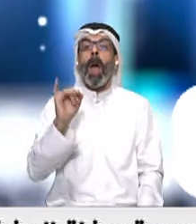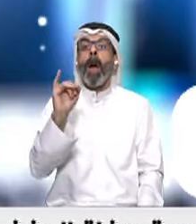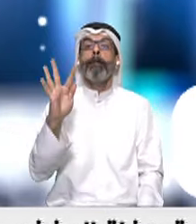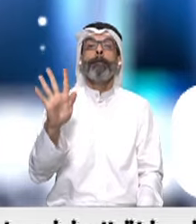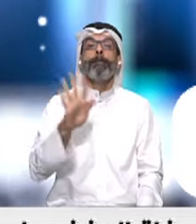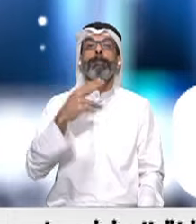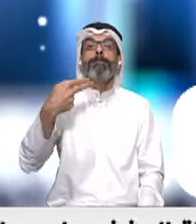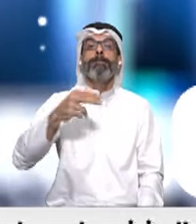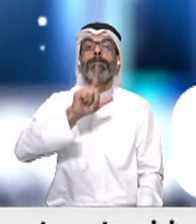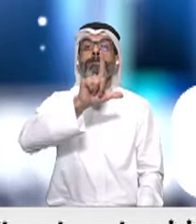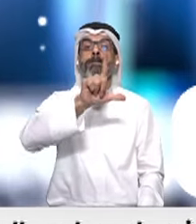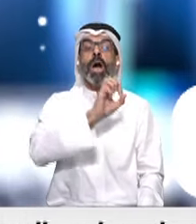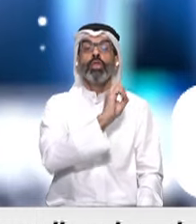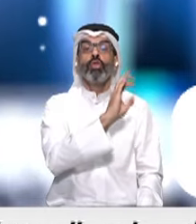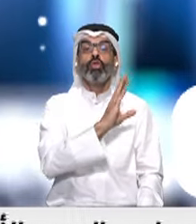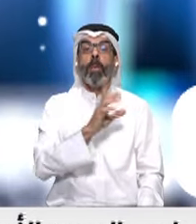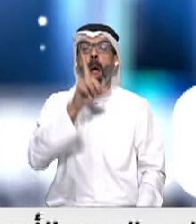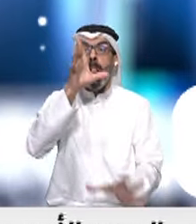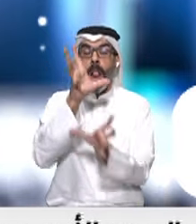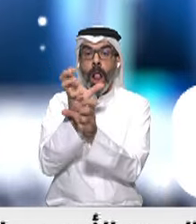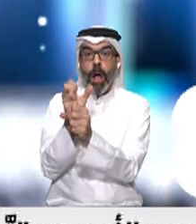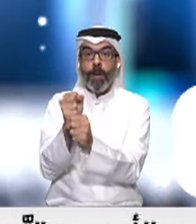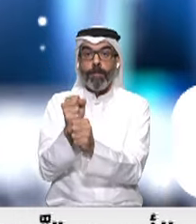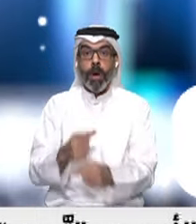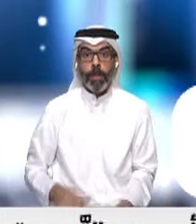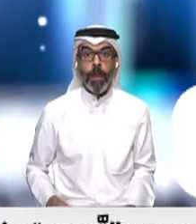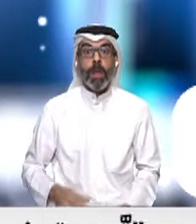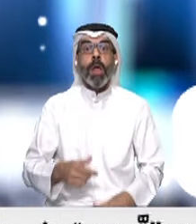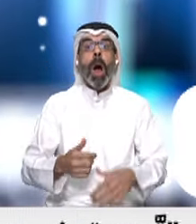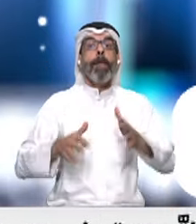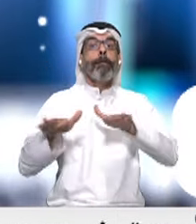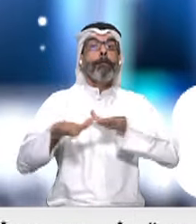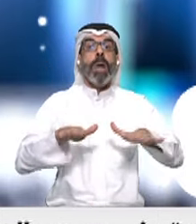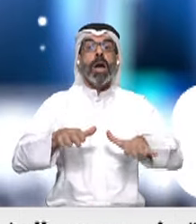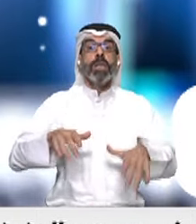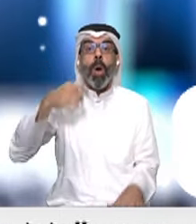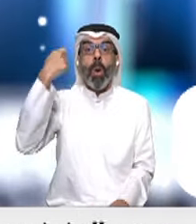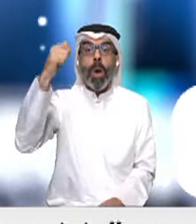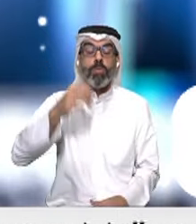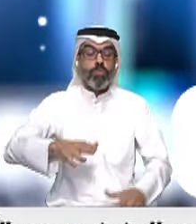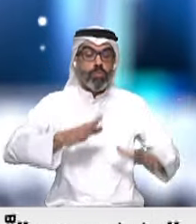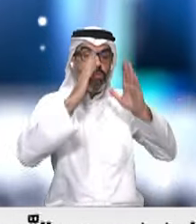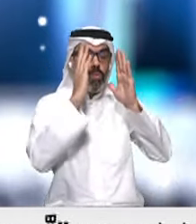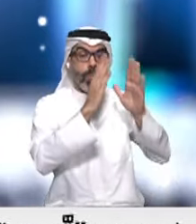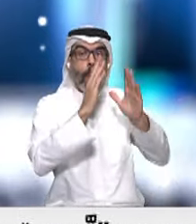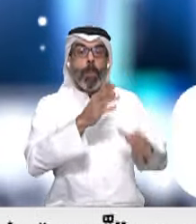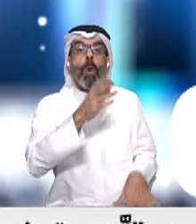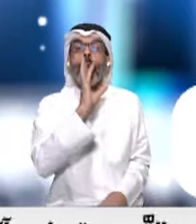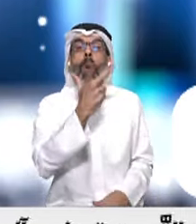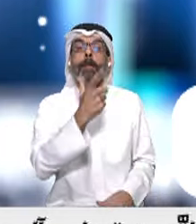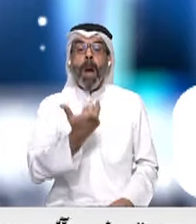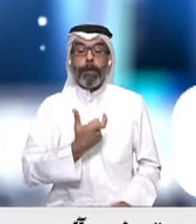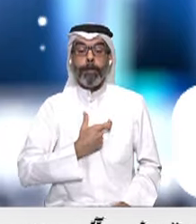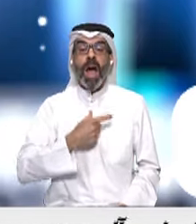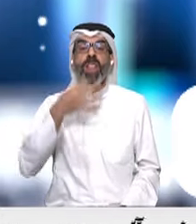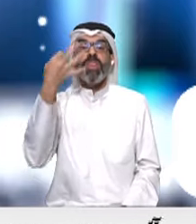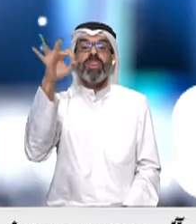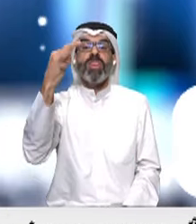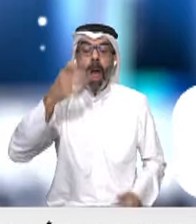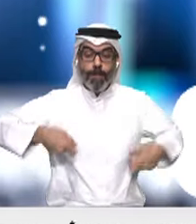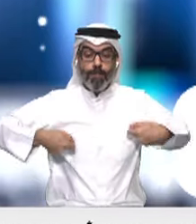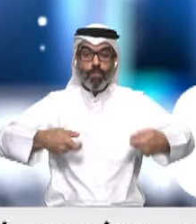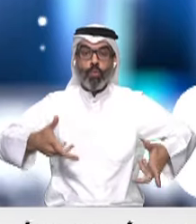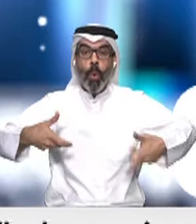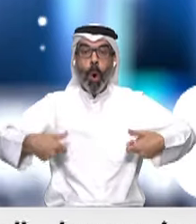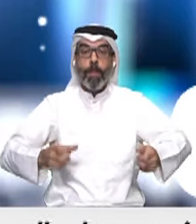الله ورعاه من جانب اخر اعرب مجلس الوزراء عن خالص التهاني الى اللاعب فيصل سرور بمناسبه فوزه بالميداليه الذهبيه